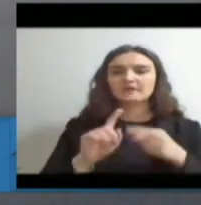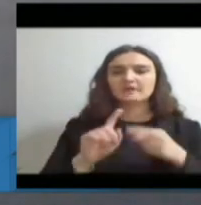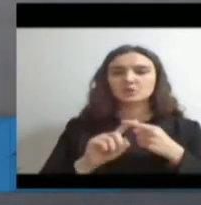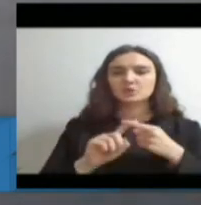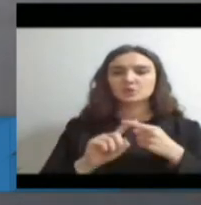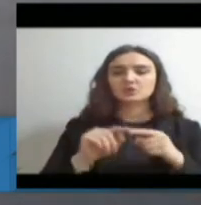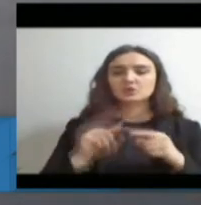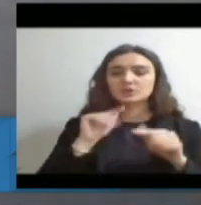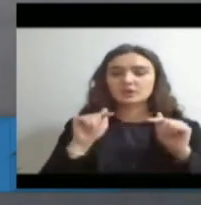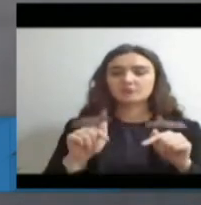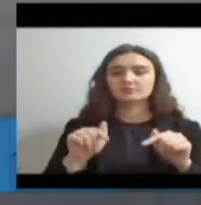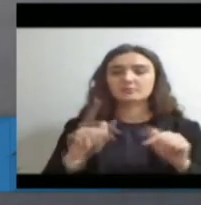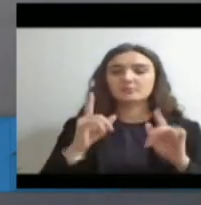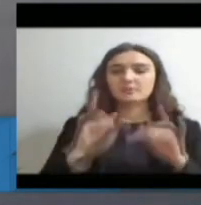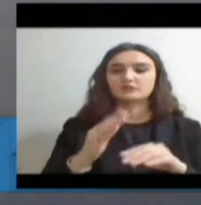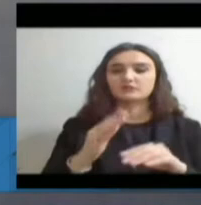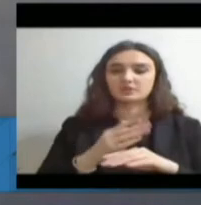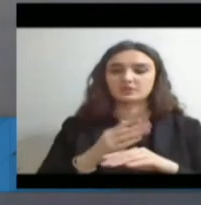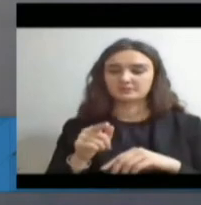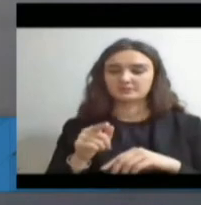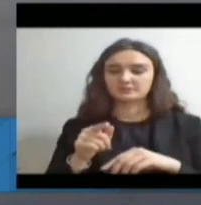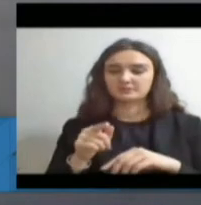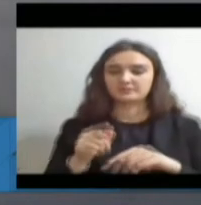როდესაც ბავშვს აქვს რეცეპტული, ანუ